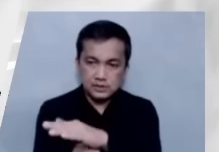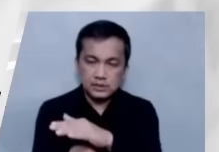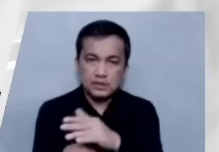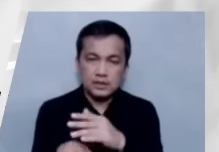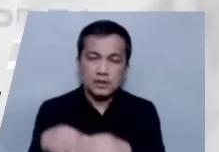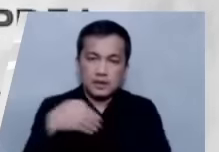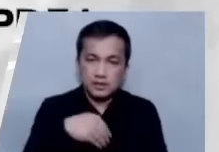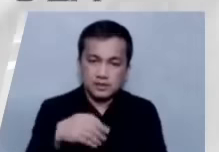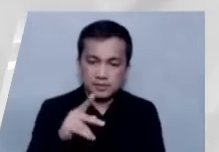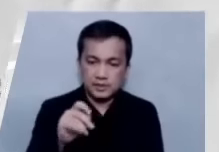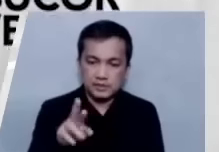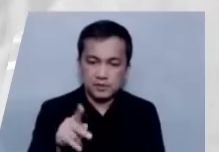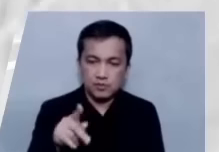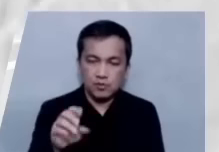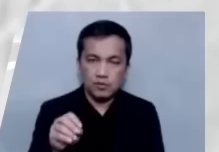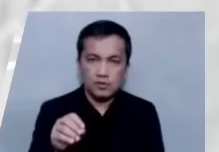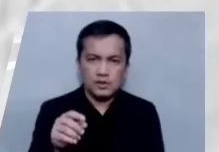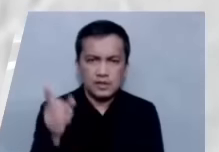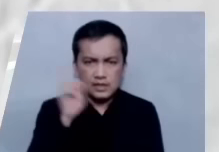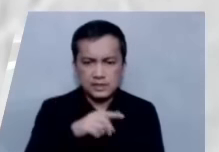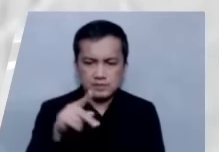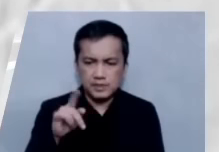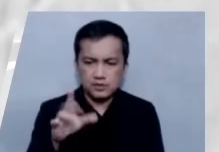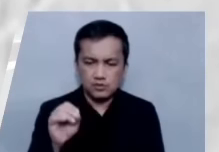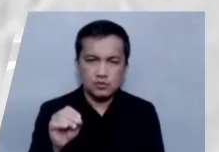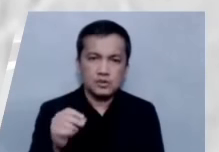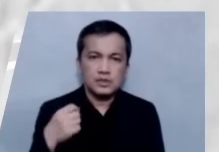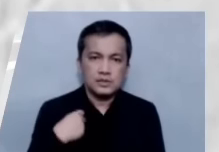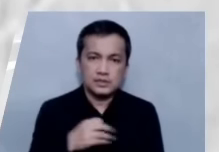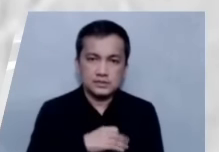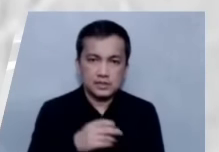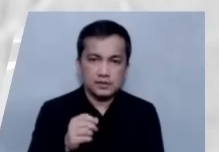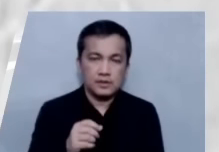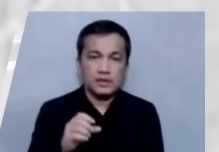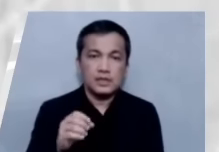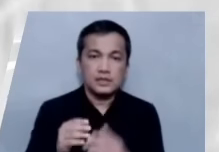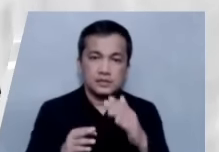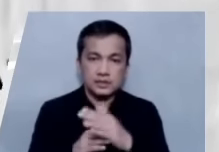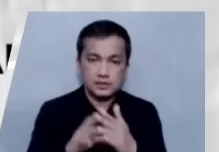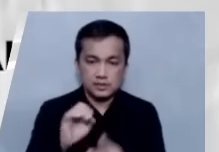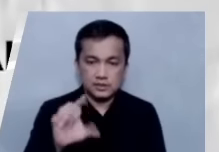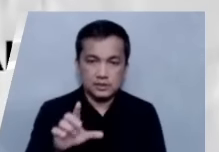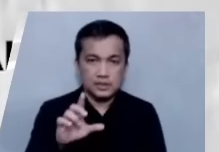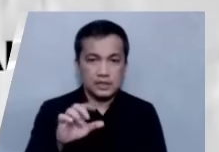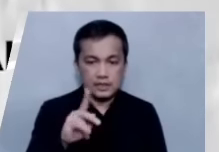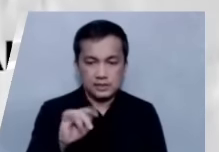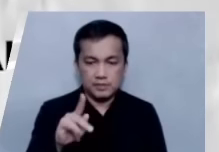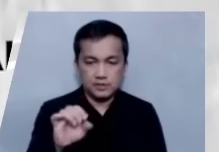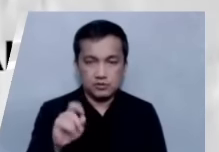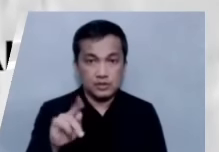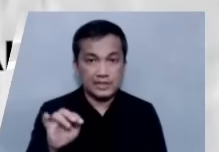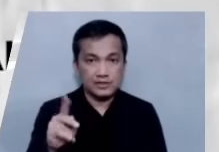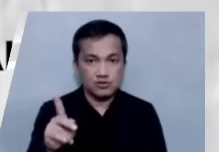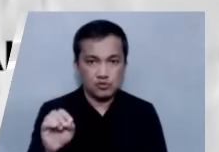alias Pedro na naging tauhan daw ni retired Colonel Edilberto Leonardo. Si Leonardo raw ang nagbabayad ng pabuya sa mga